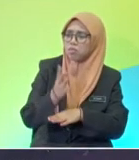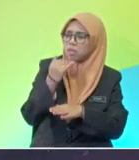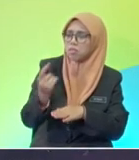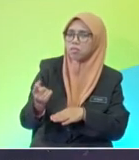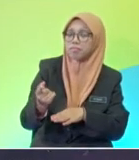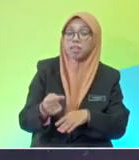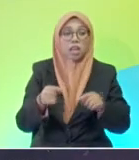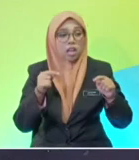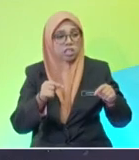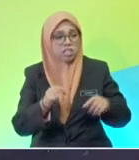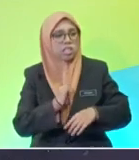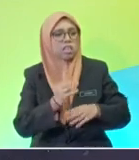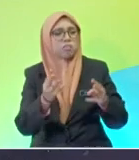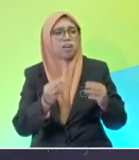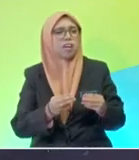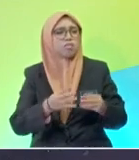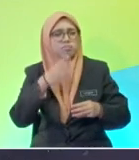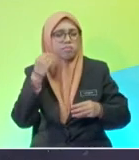balik cepat